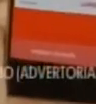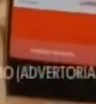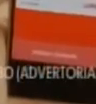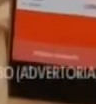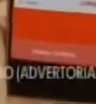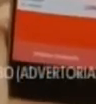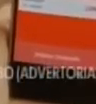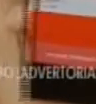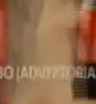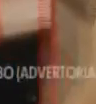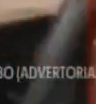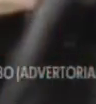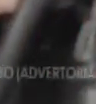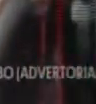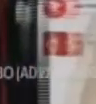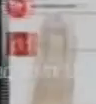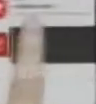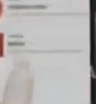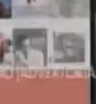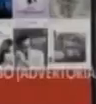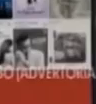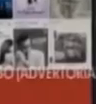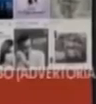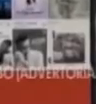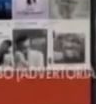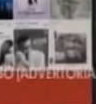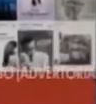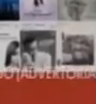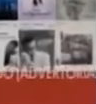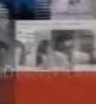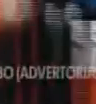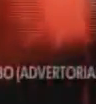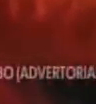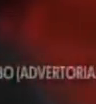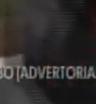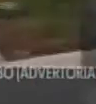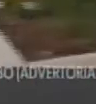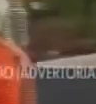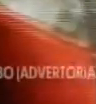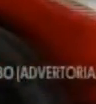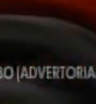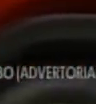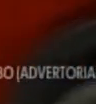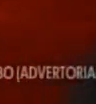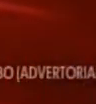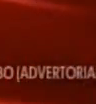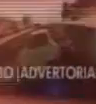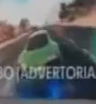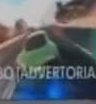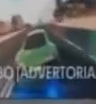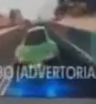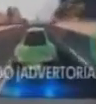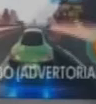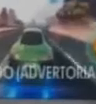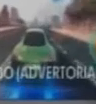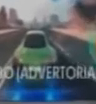gadget. Wherever you move, enjoy the moving, enjoy the moving. Everything